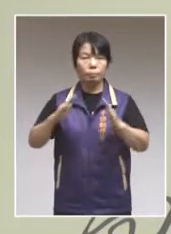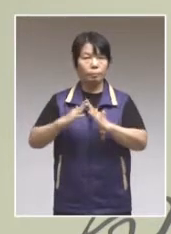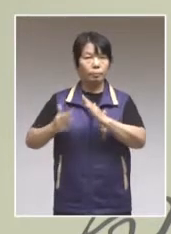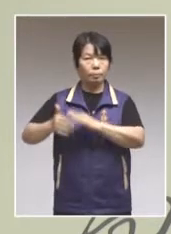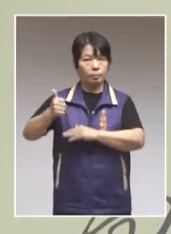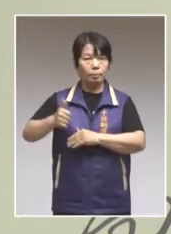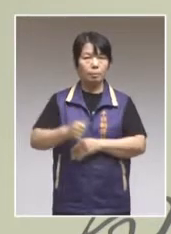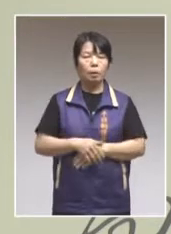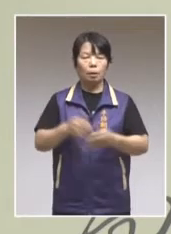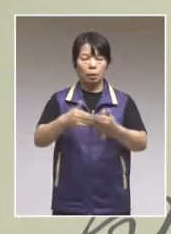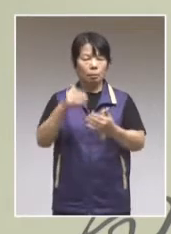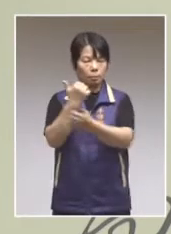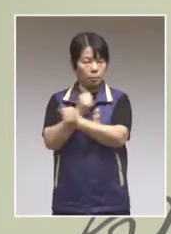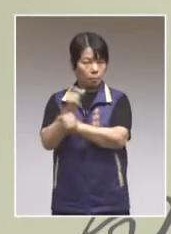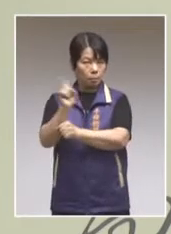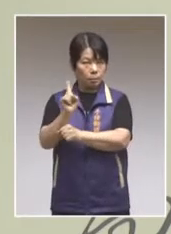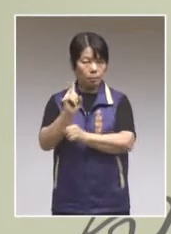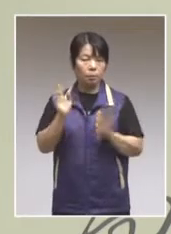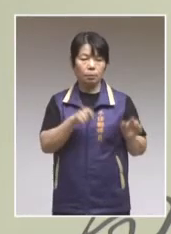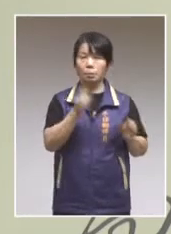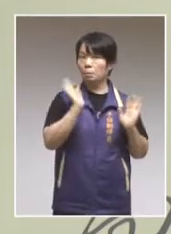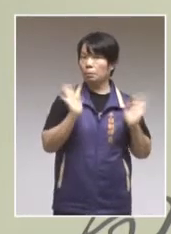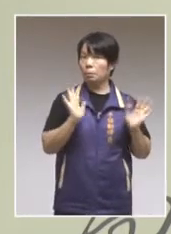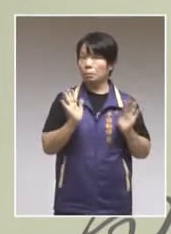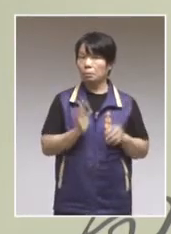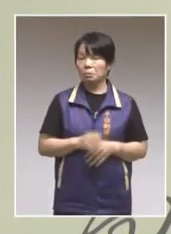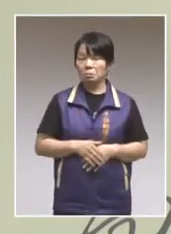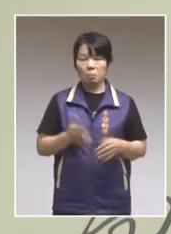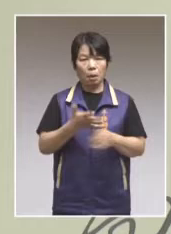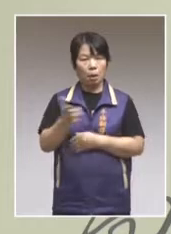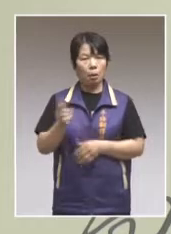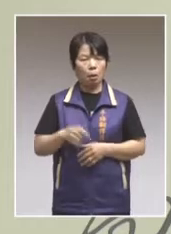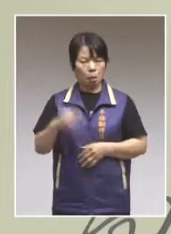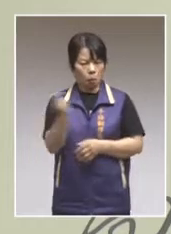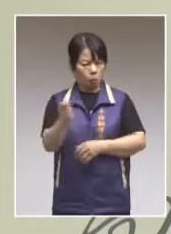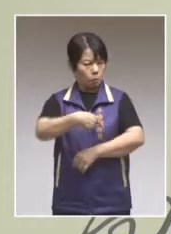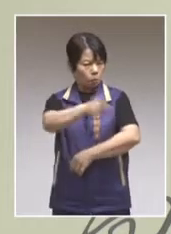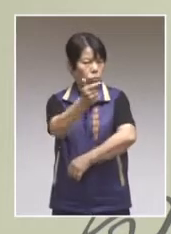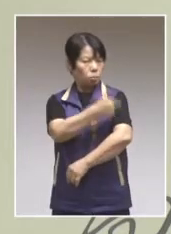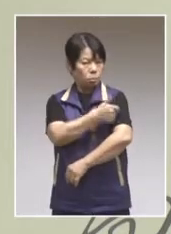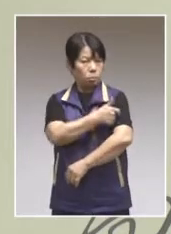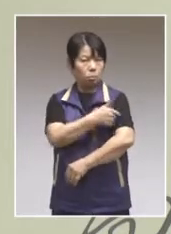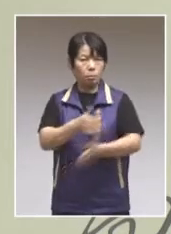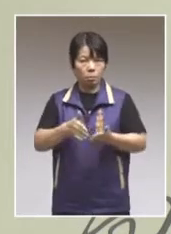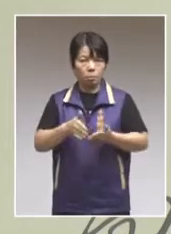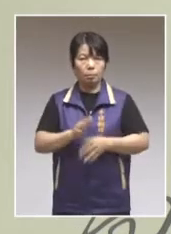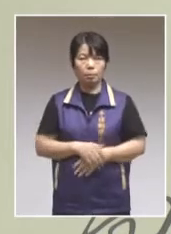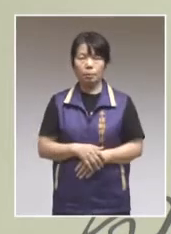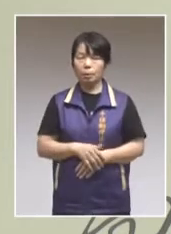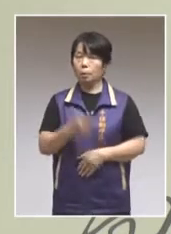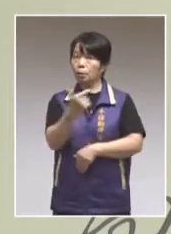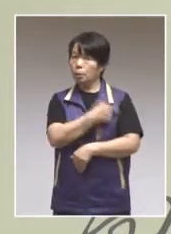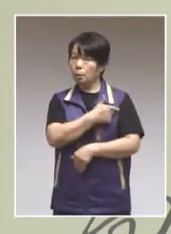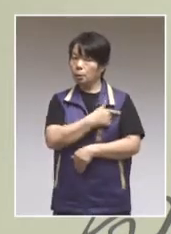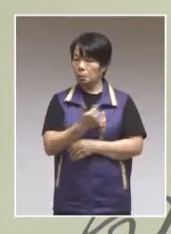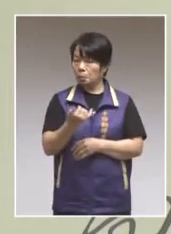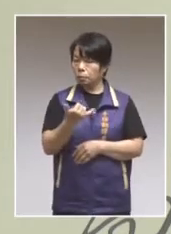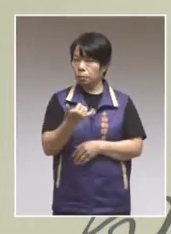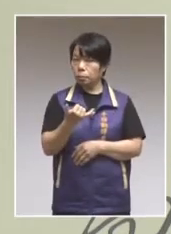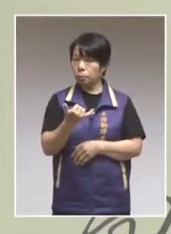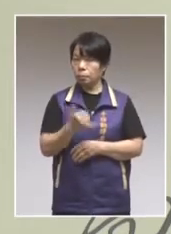都应该要去思考说，这个小朋友能不能让他尽快接种疫苗。那至于说疫苗的好坏